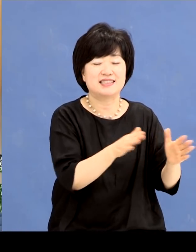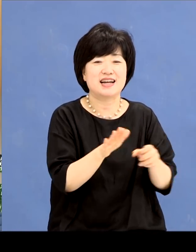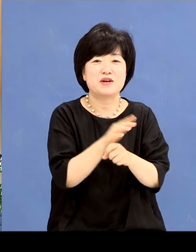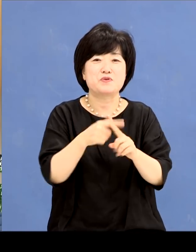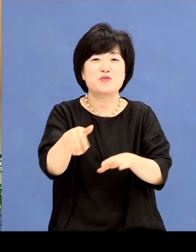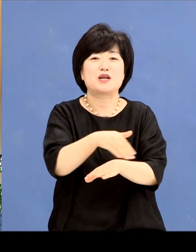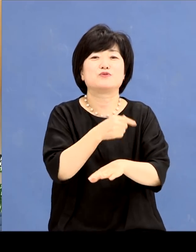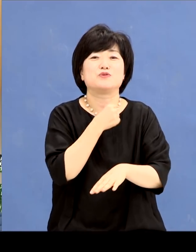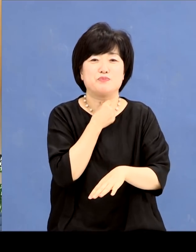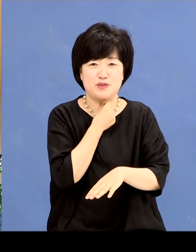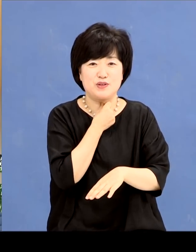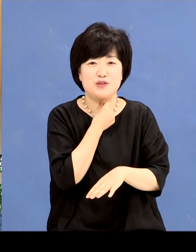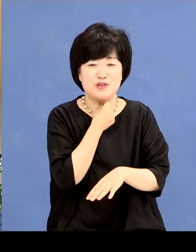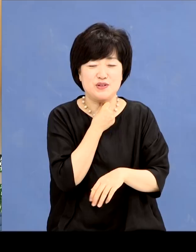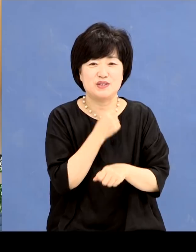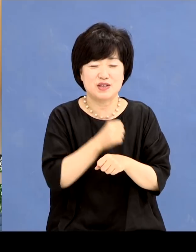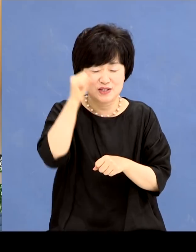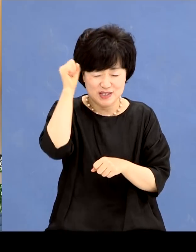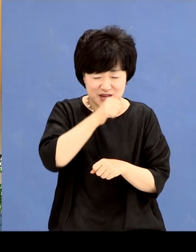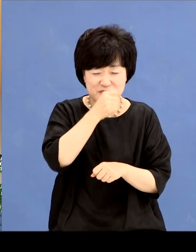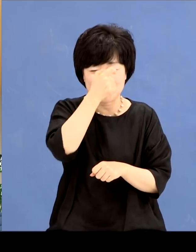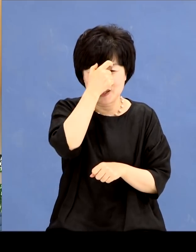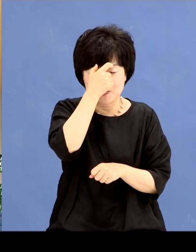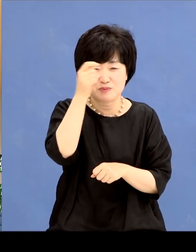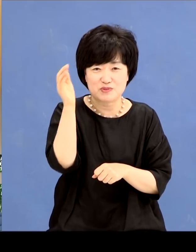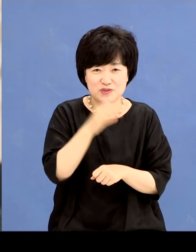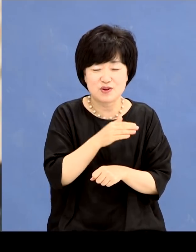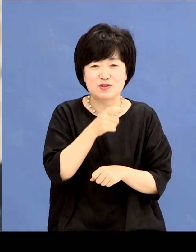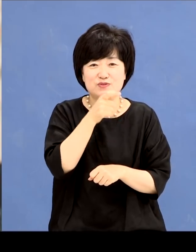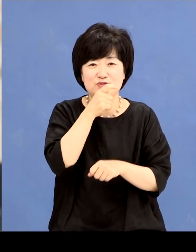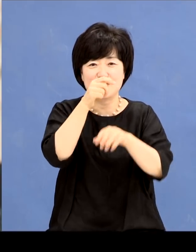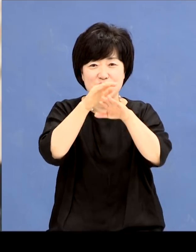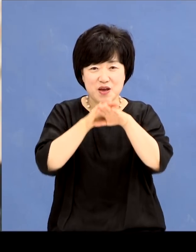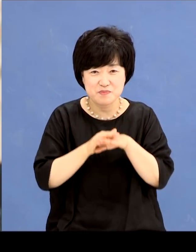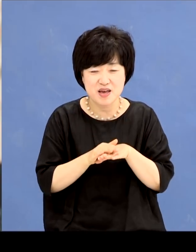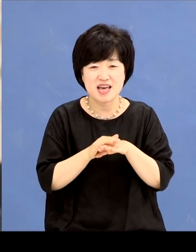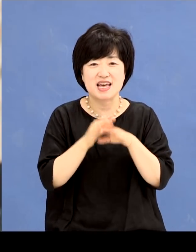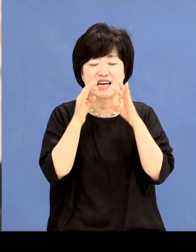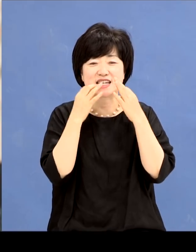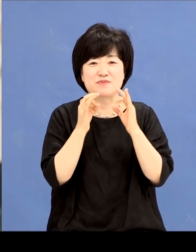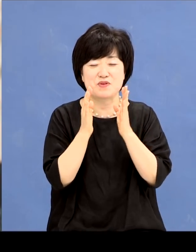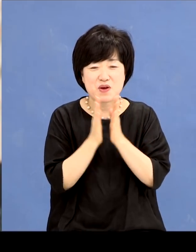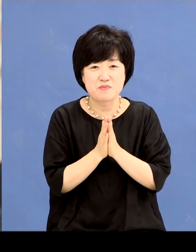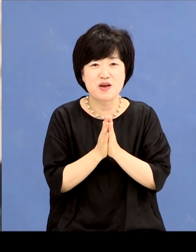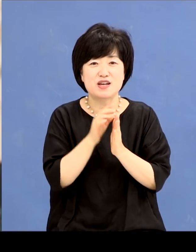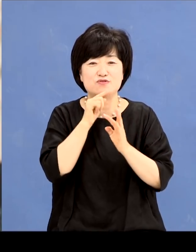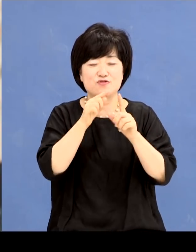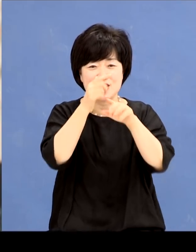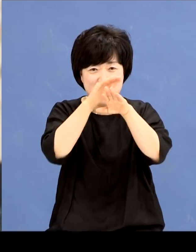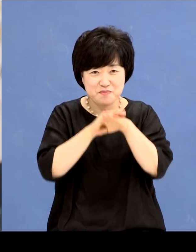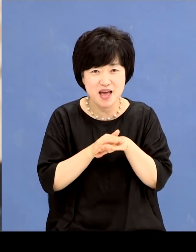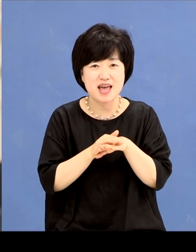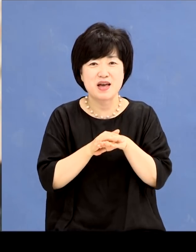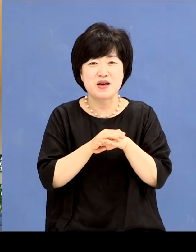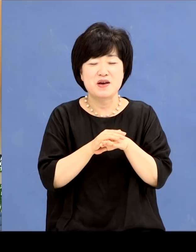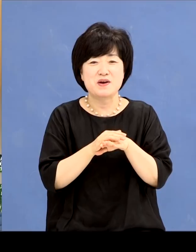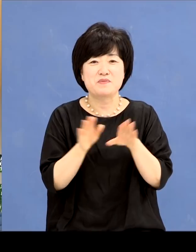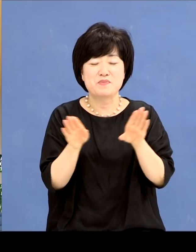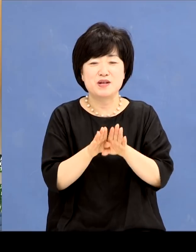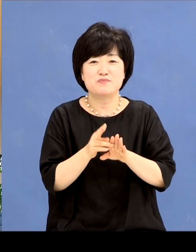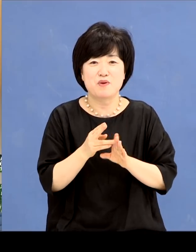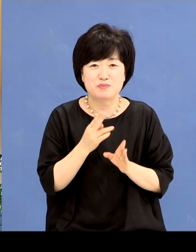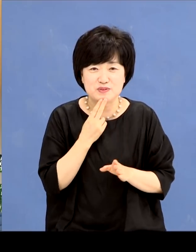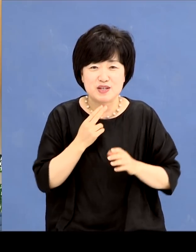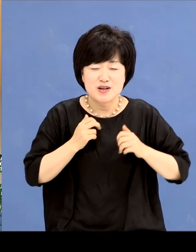싶어서. 다니고 싶어서. 네. 그래서 이제 새벽 기도부터 뭐 수요 예배, 금요 예배, 뭐 주일 예배 빠지지 않고